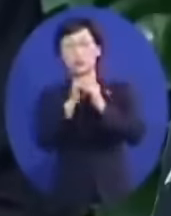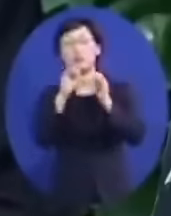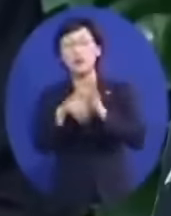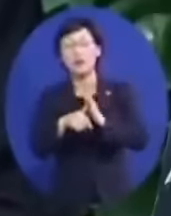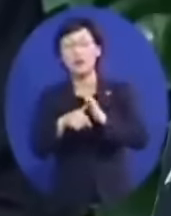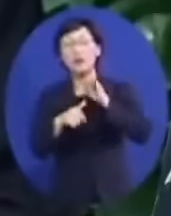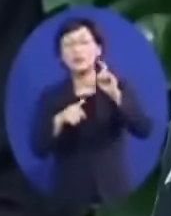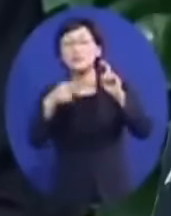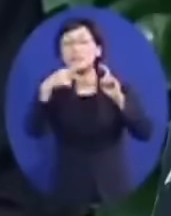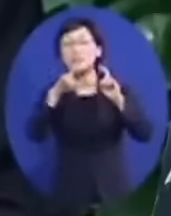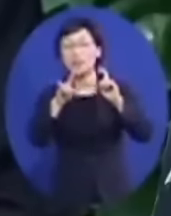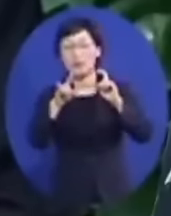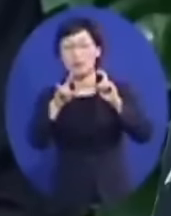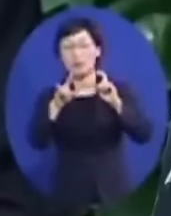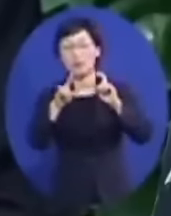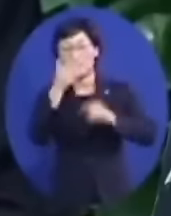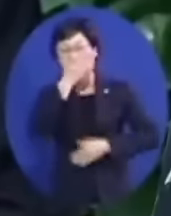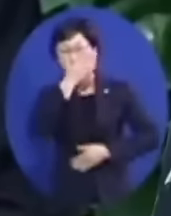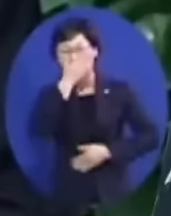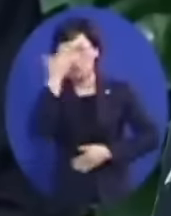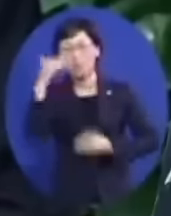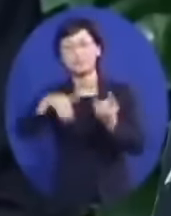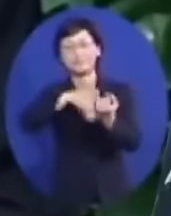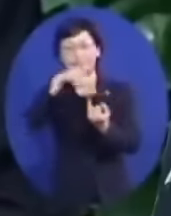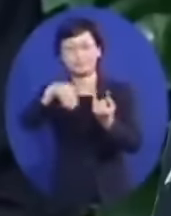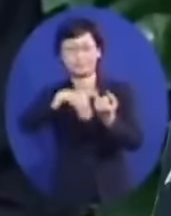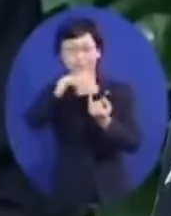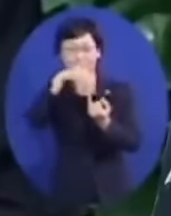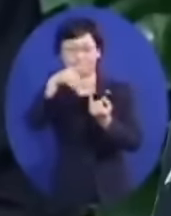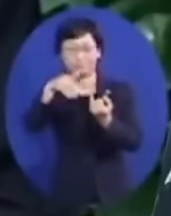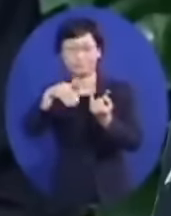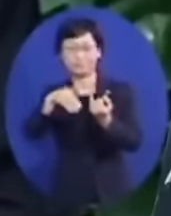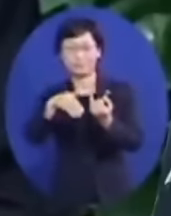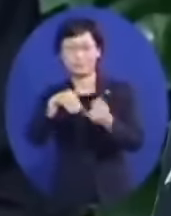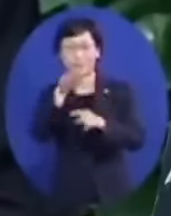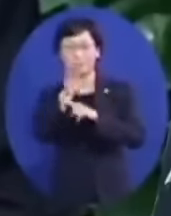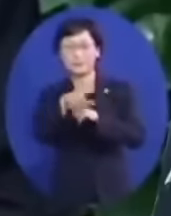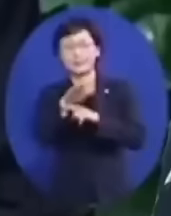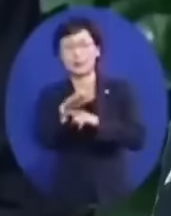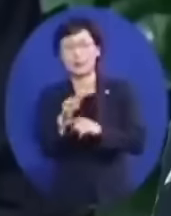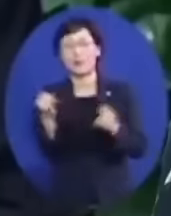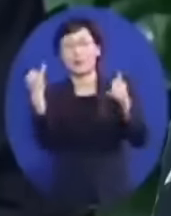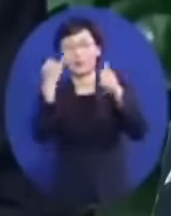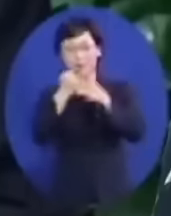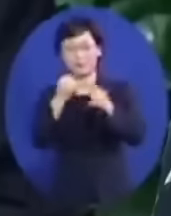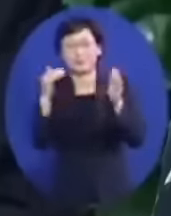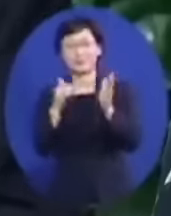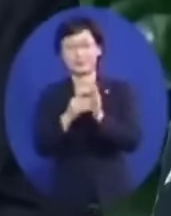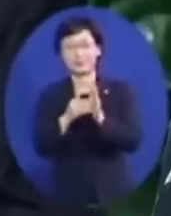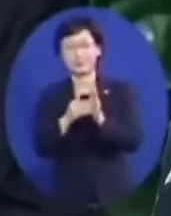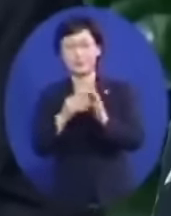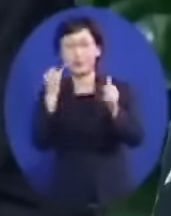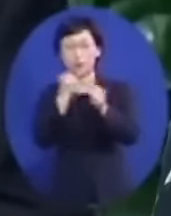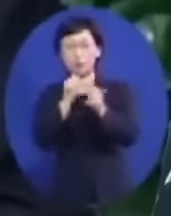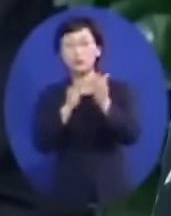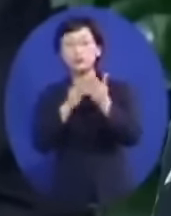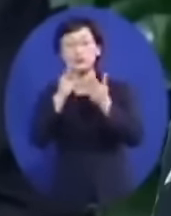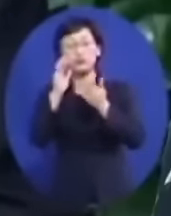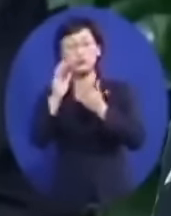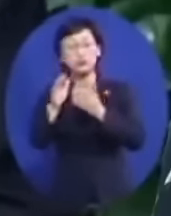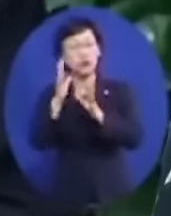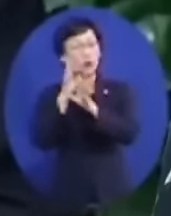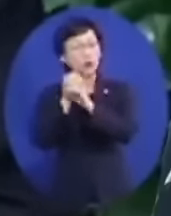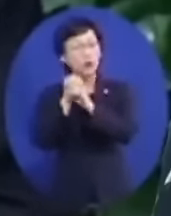10대 말의 젊은 아가씨로서 시골에서 결혼을 했어요. 결혼하고 난 다음에 얼마 있지